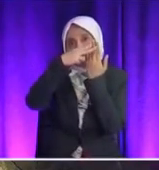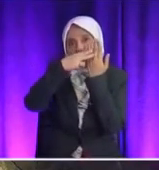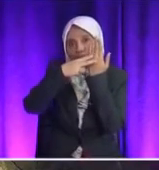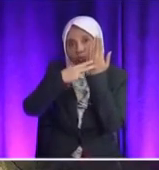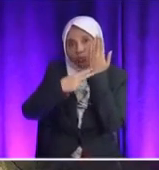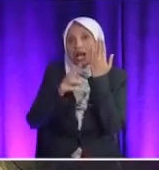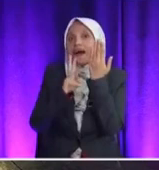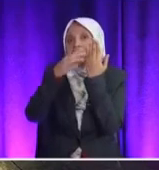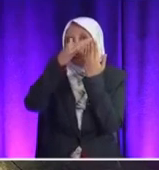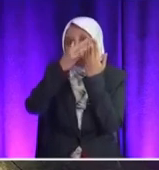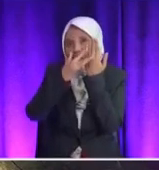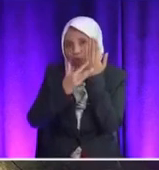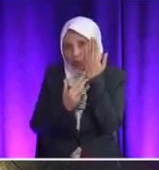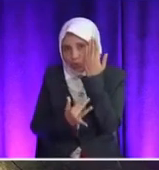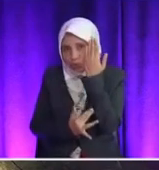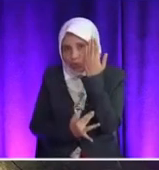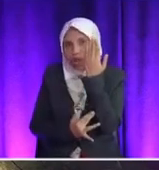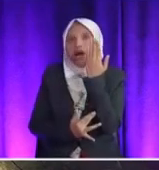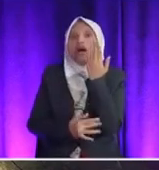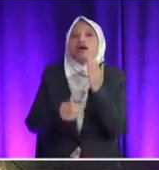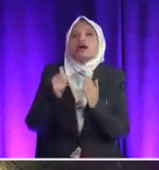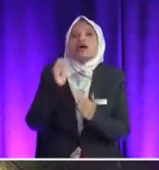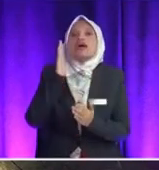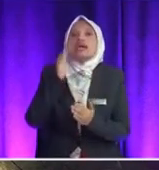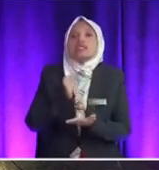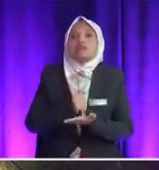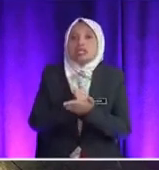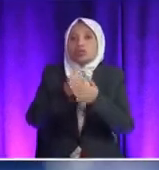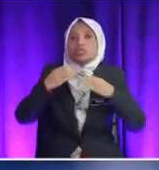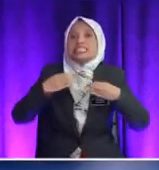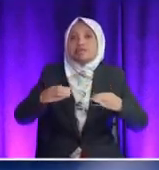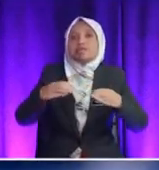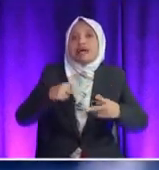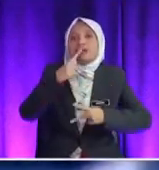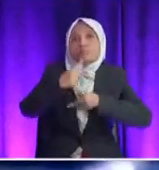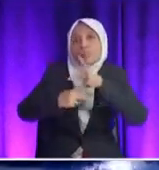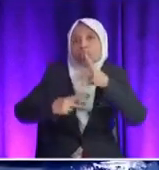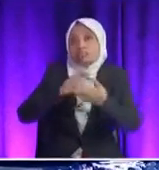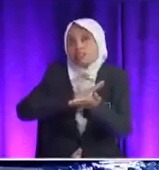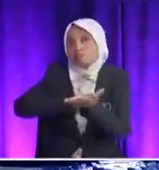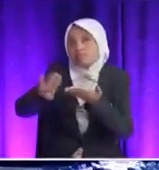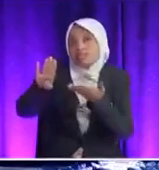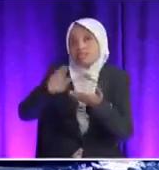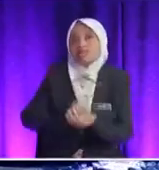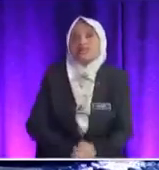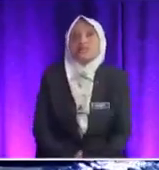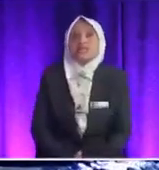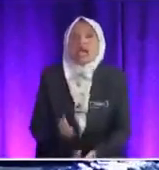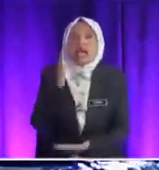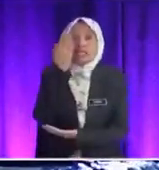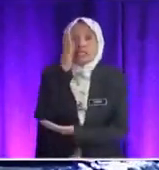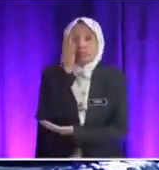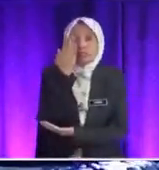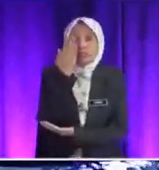jadi dia akan membantu mempercepatkan proses membersihkan cermin